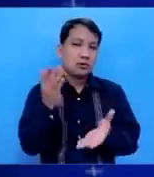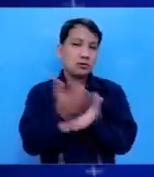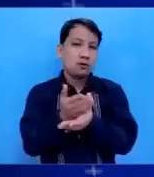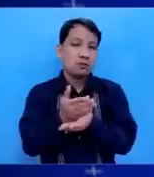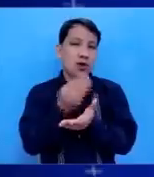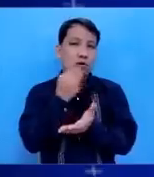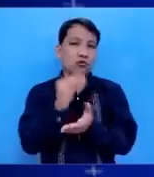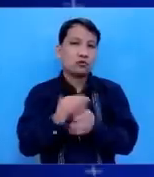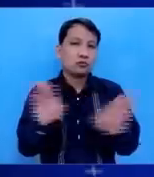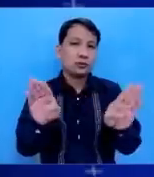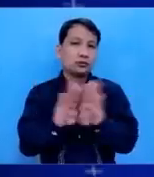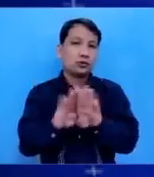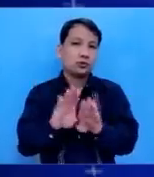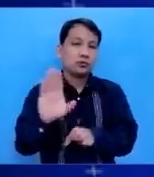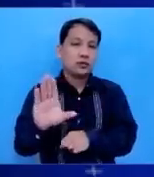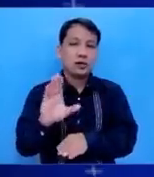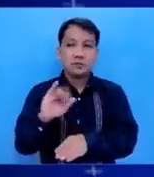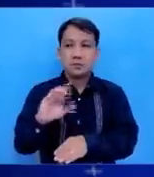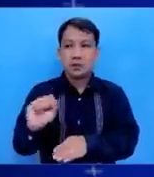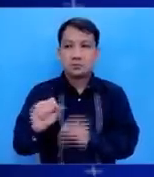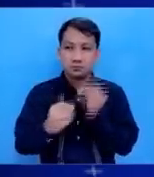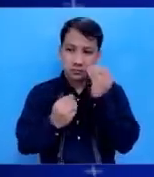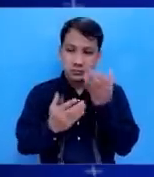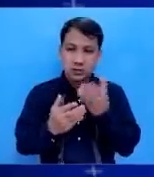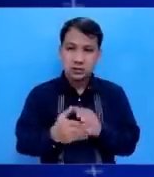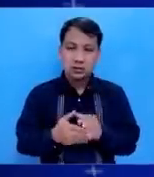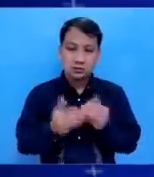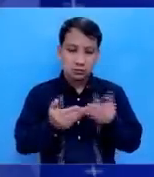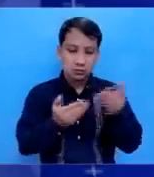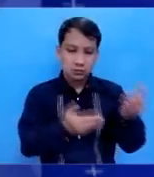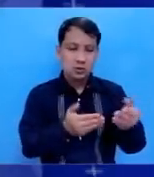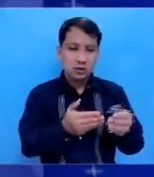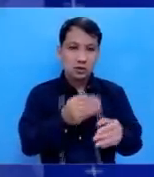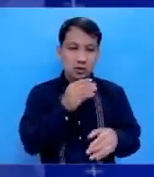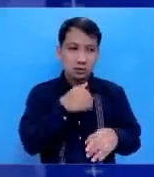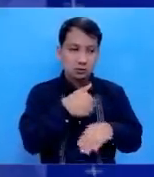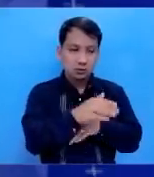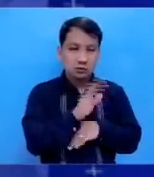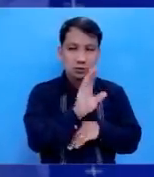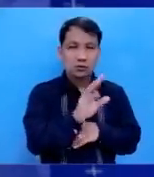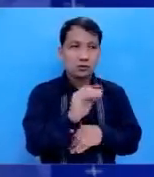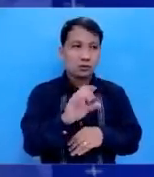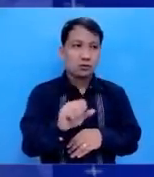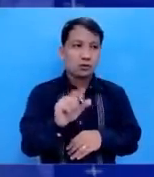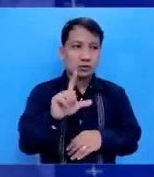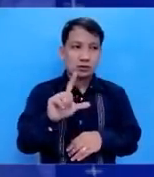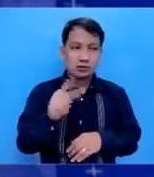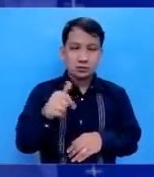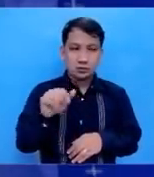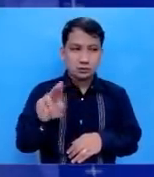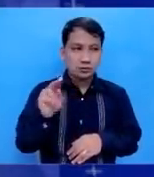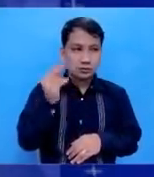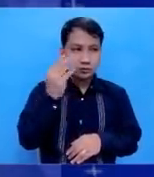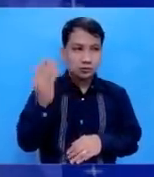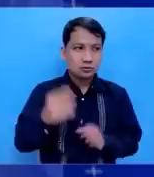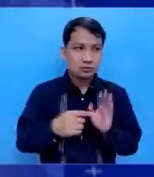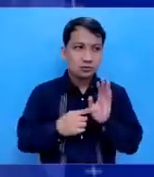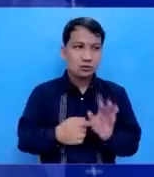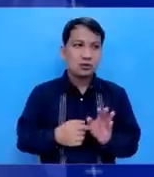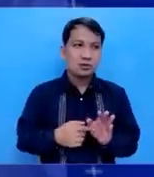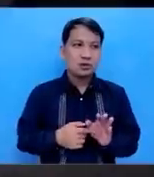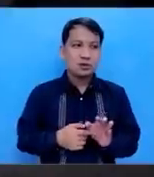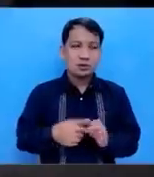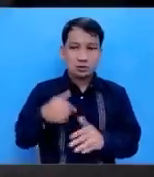order. Ang barn ay nag-pinorward ang cease and desist order sa kay Mayor. Binigyan siya ng due process. Pinatawag